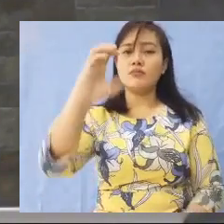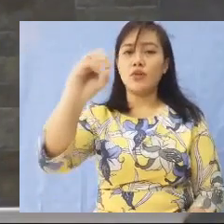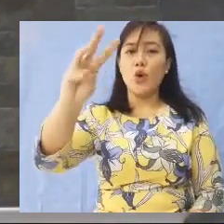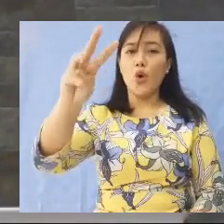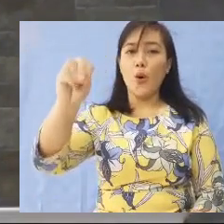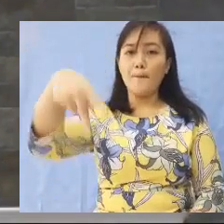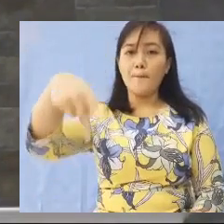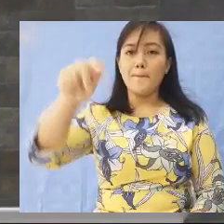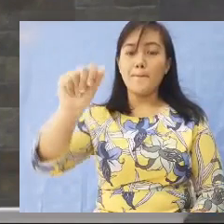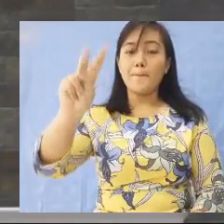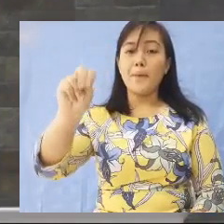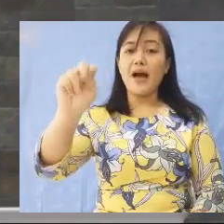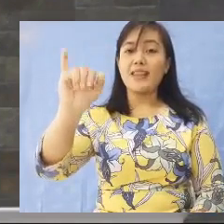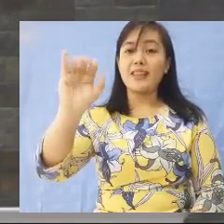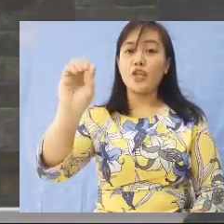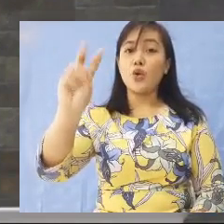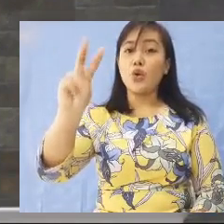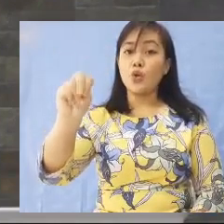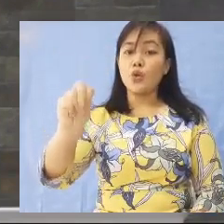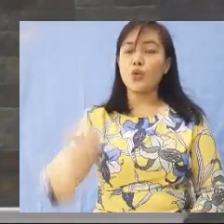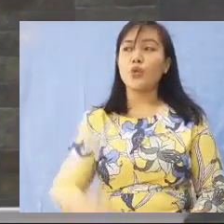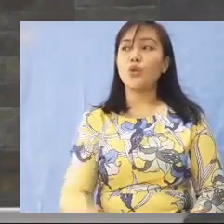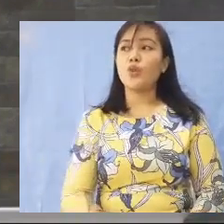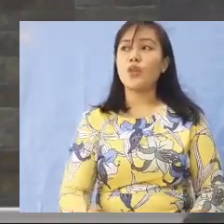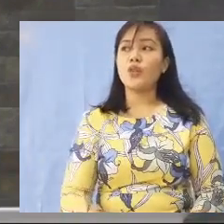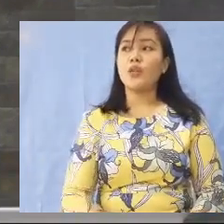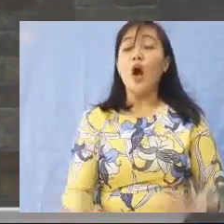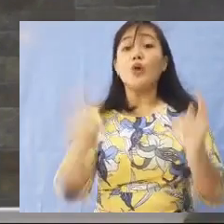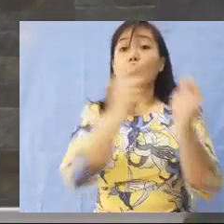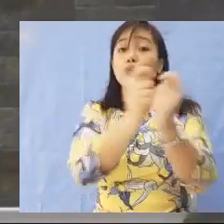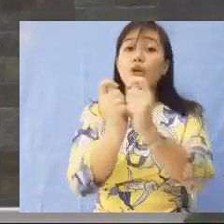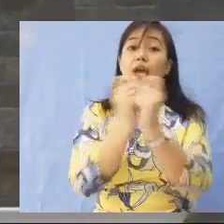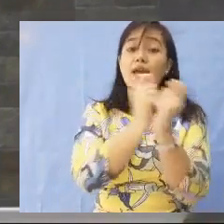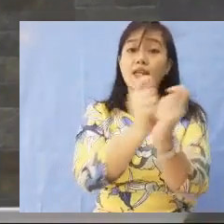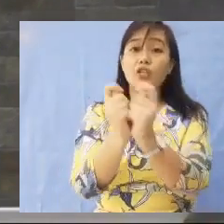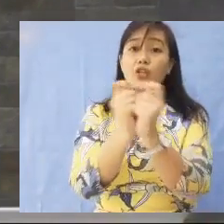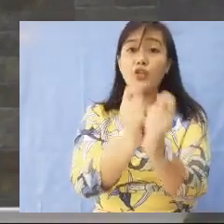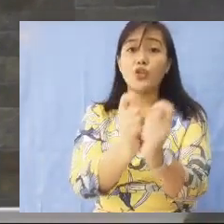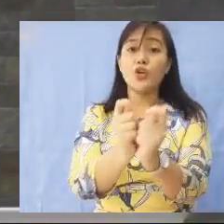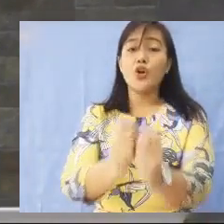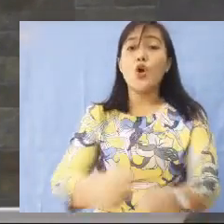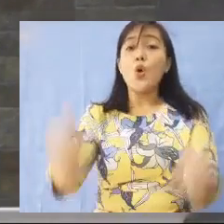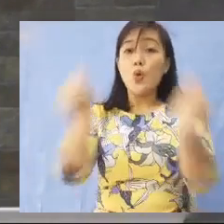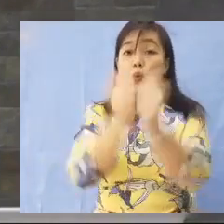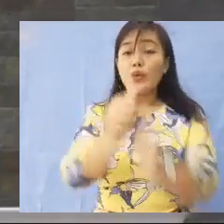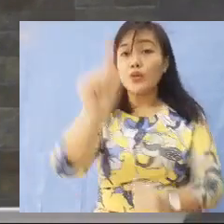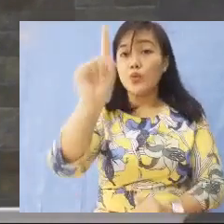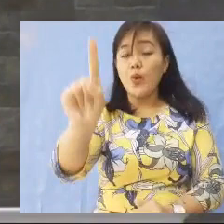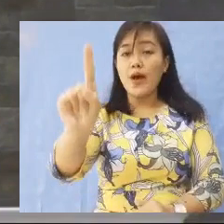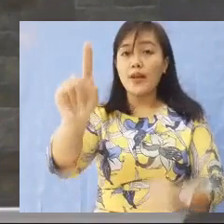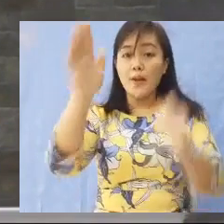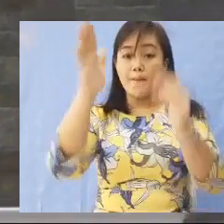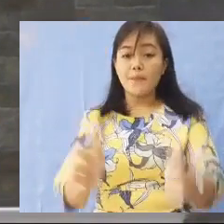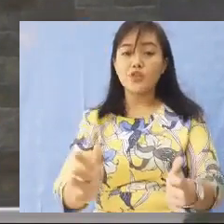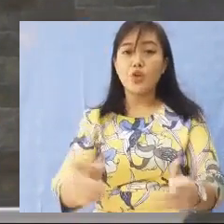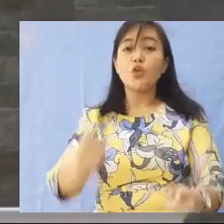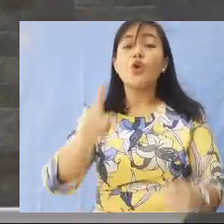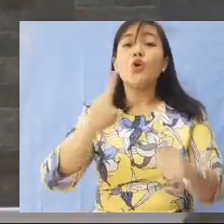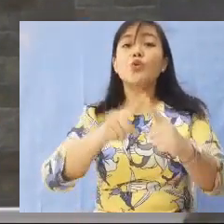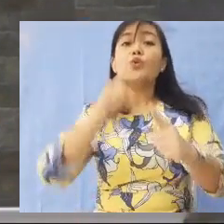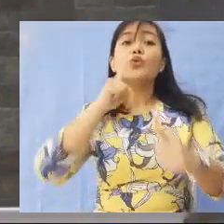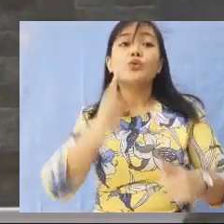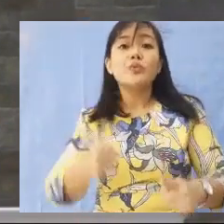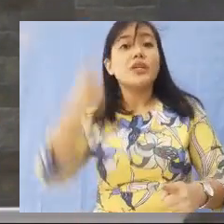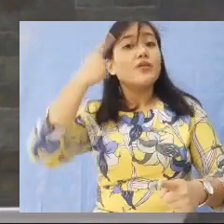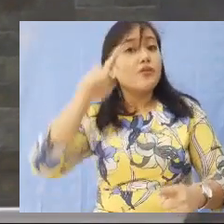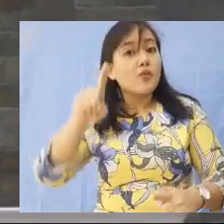came alongside a person to speak up for them when he or